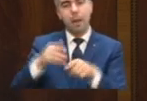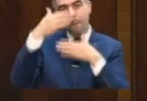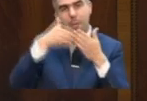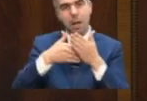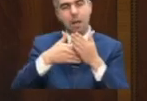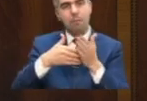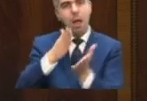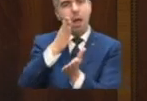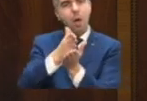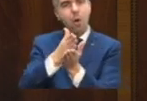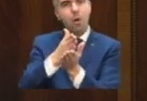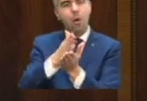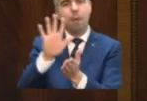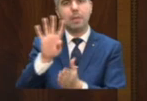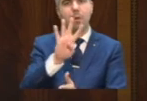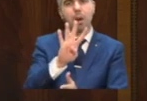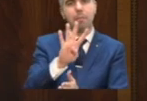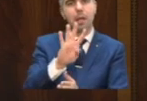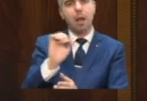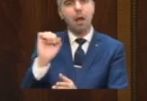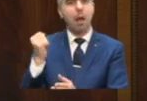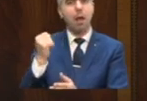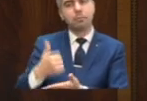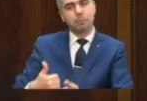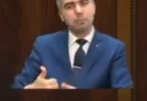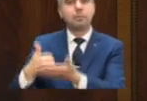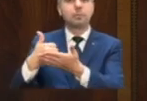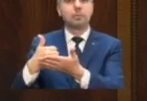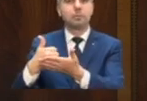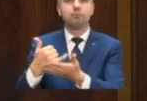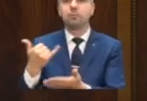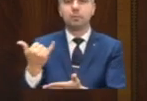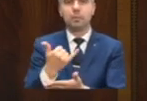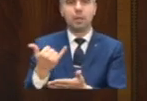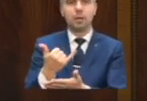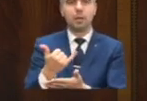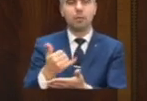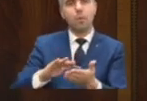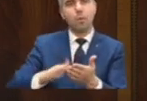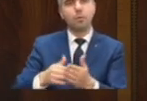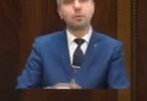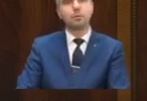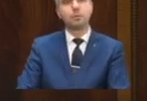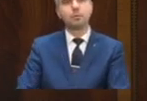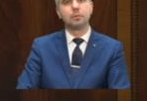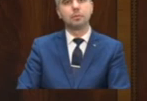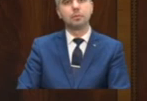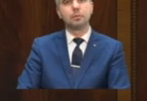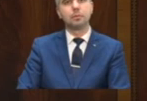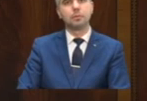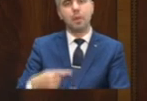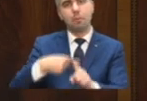حقه 45 عام ونحن نعاني من هذا المشكل. اليوم جات فرصه خصنا نستثمروا ايها الاخوان.